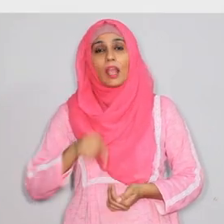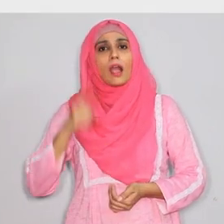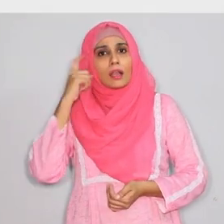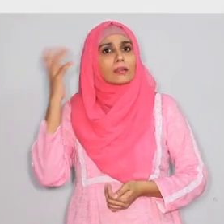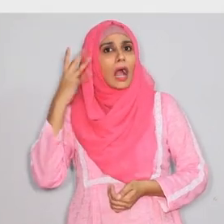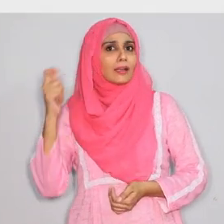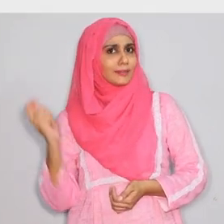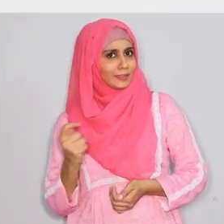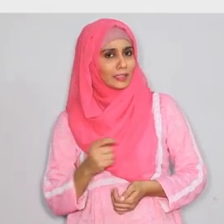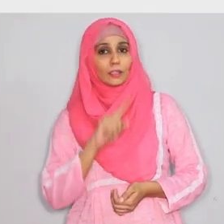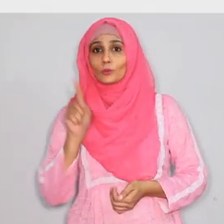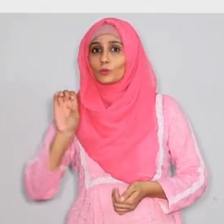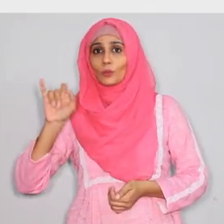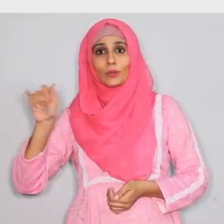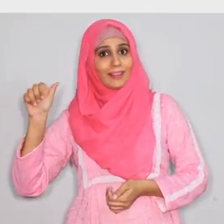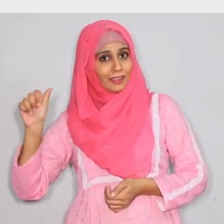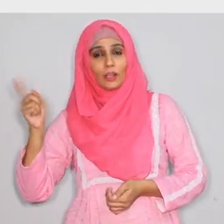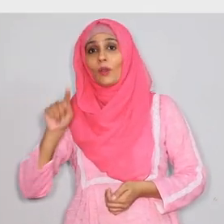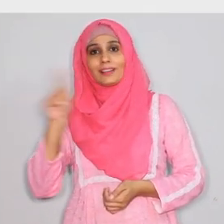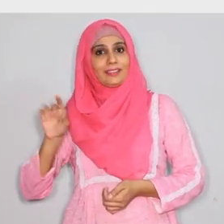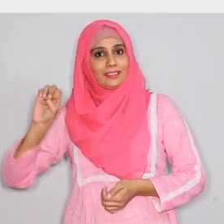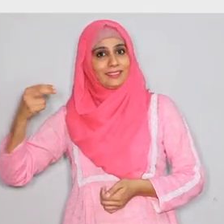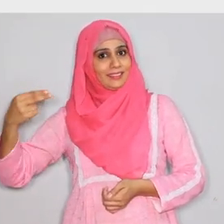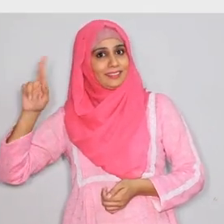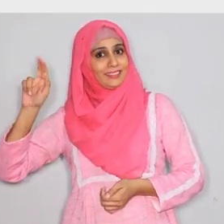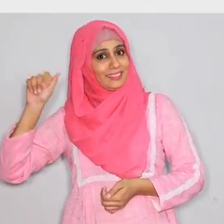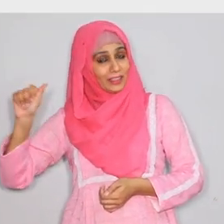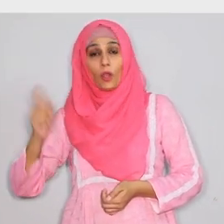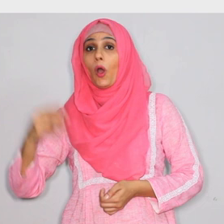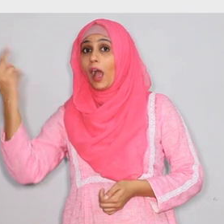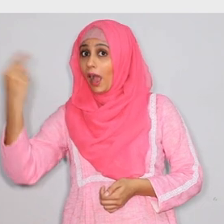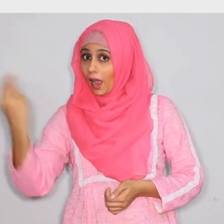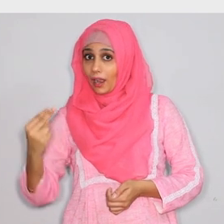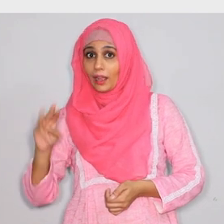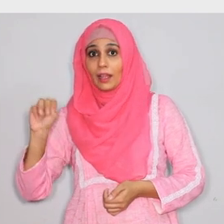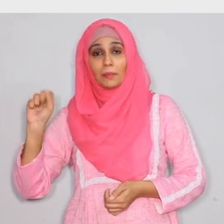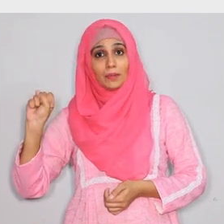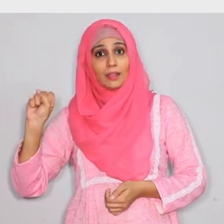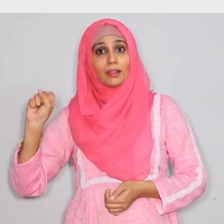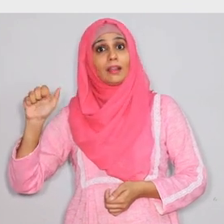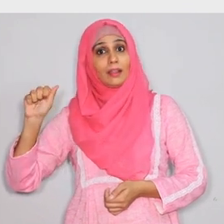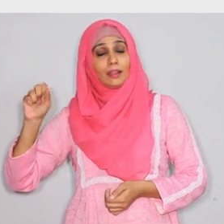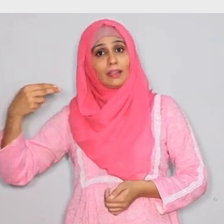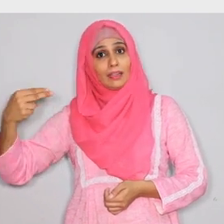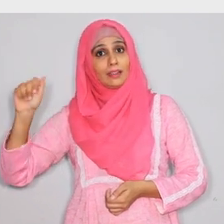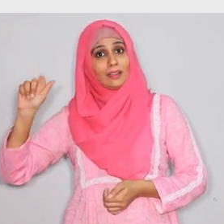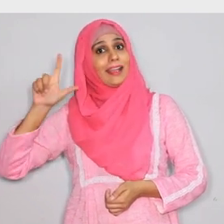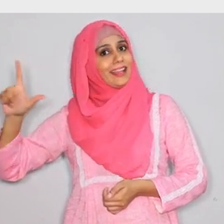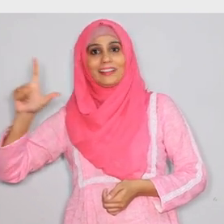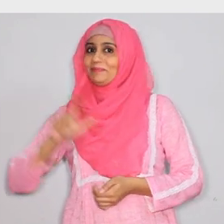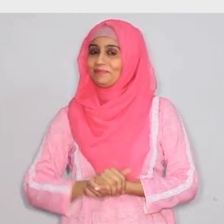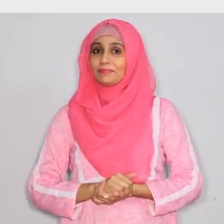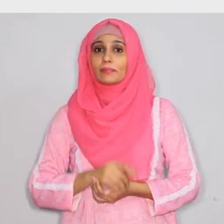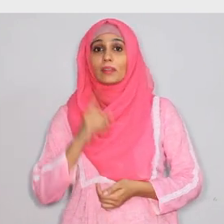कहानी लिखी है ज़ोया ढाकम और ज़हरा नासिर ने और मुसव्विर हैं मशल खादिम।